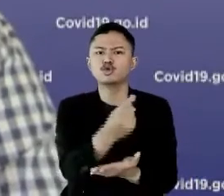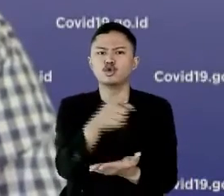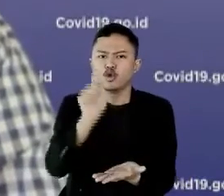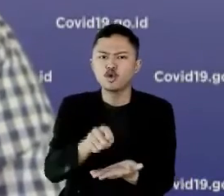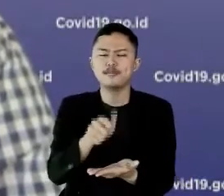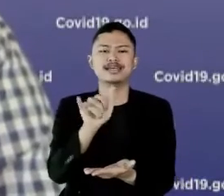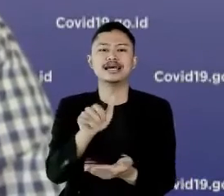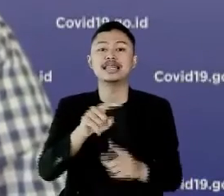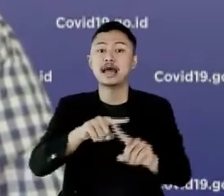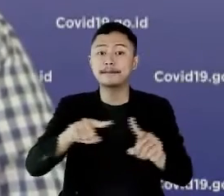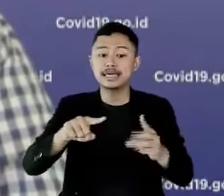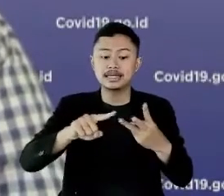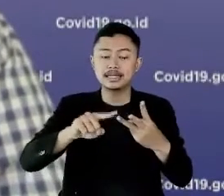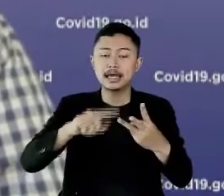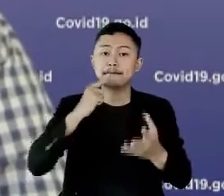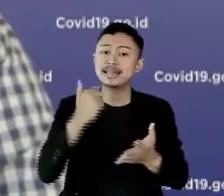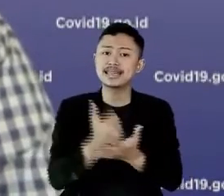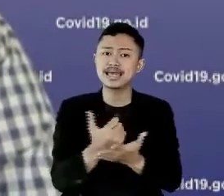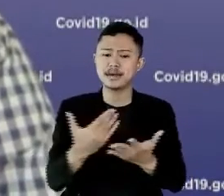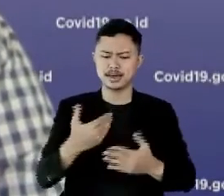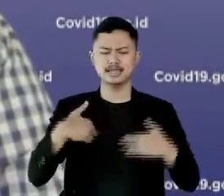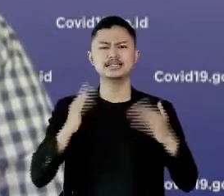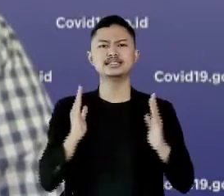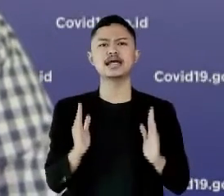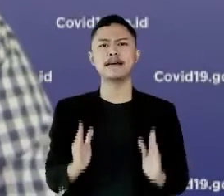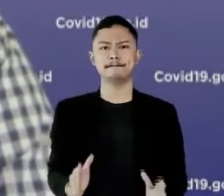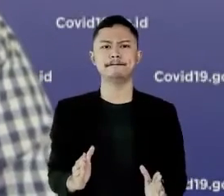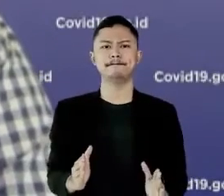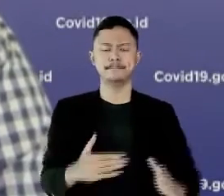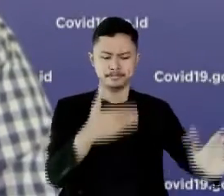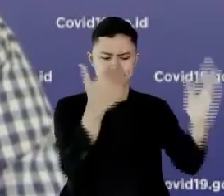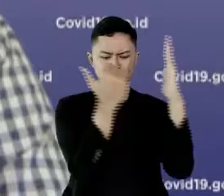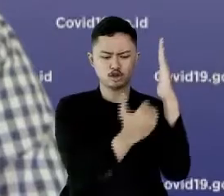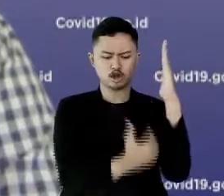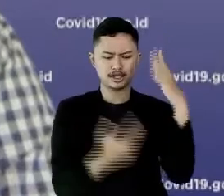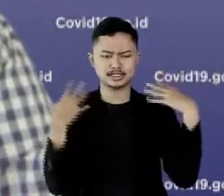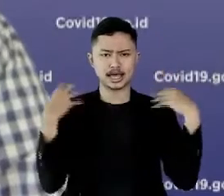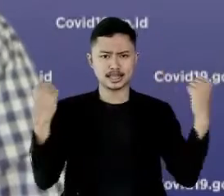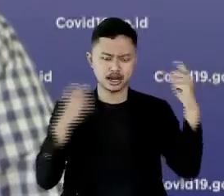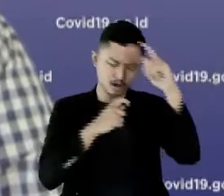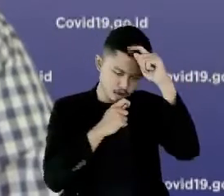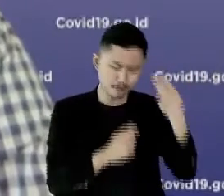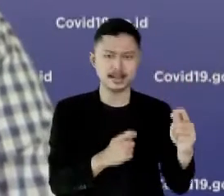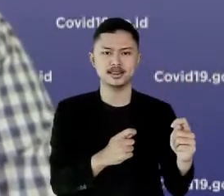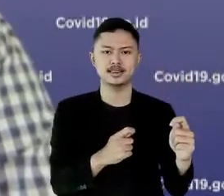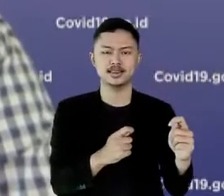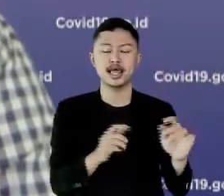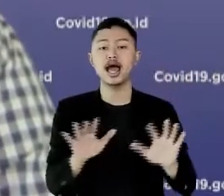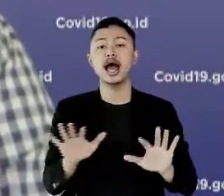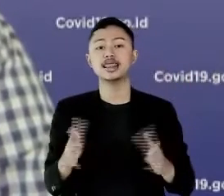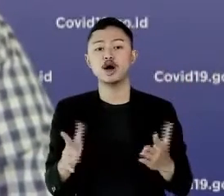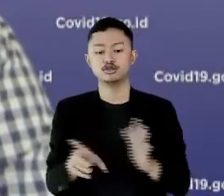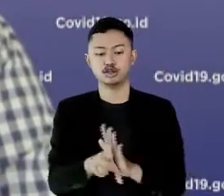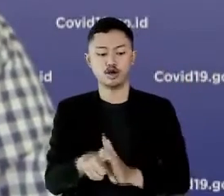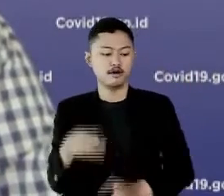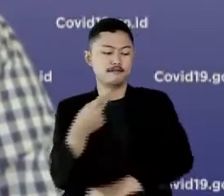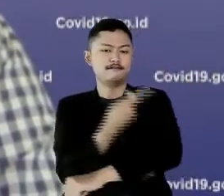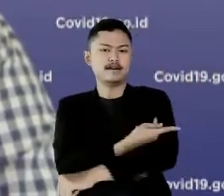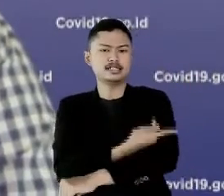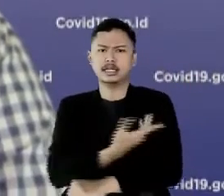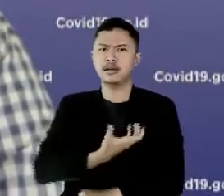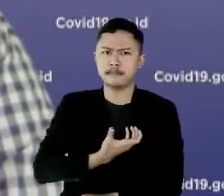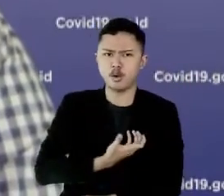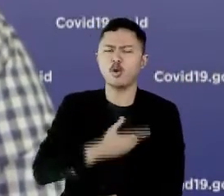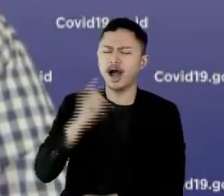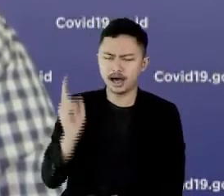kuncinya ada di perilaku kita. Perilaku kita apa? Ya, perilaku patuh terhadap protokol kesehatan, perilaku kemudian kita mau divaksinasi, dan itu menurut